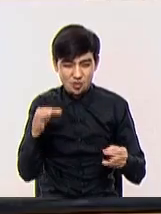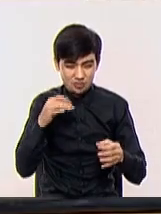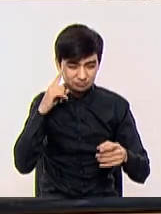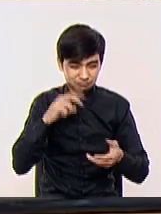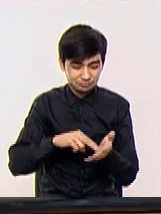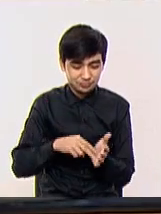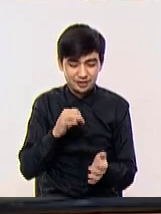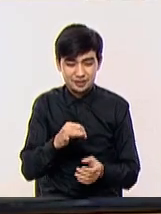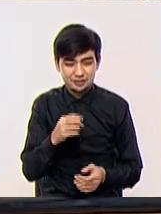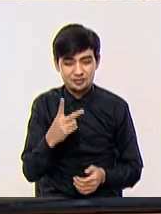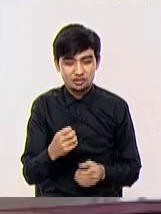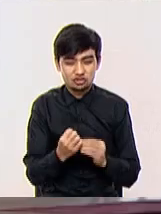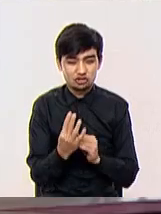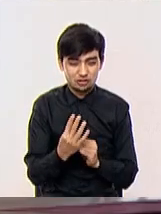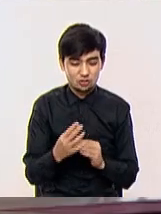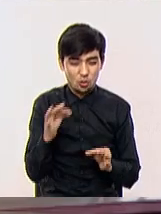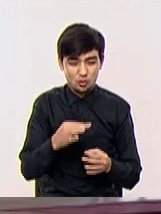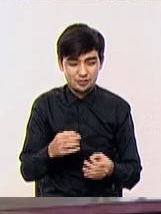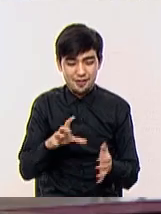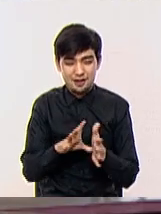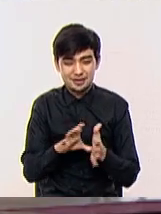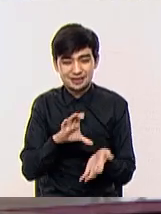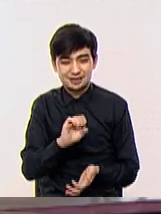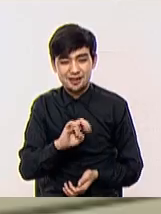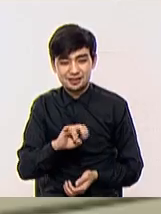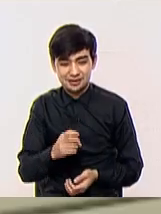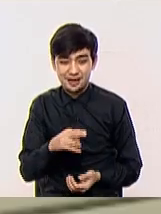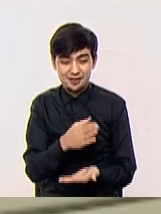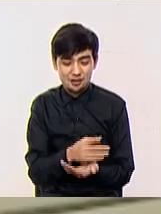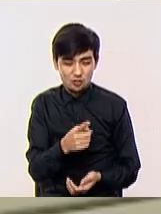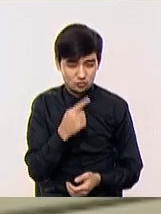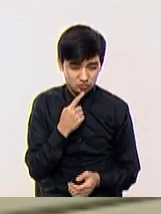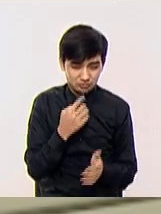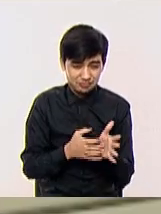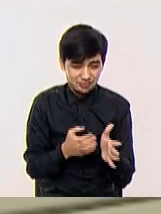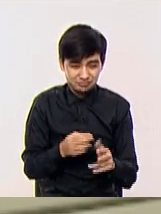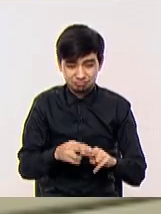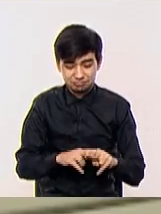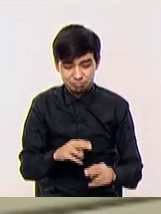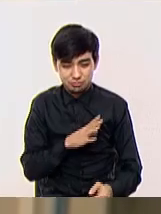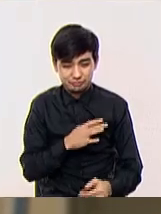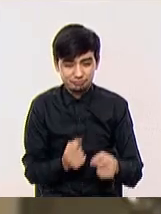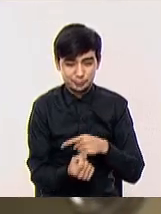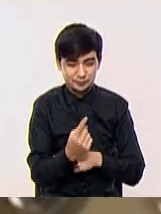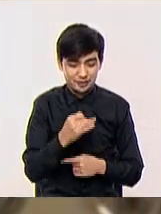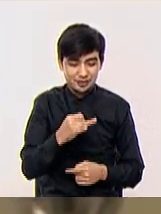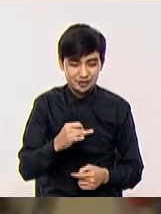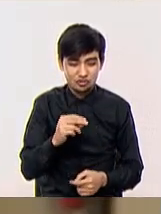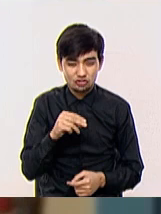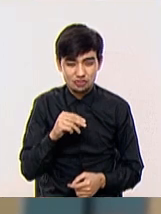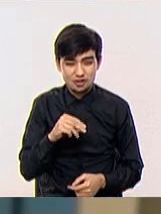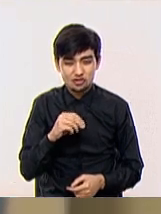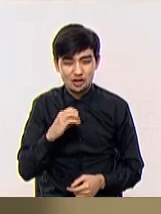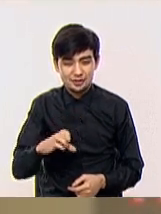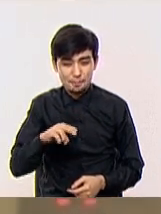которые вырабатывают 214 существующих электростанции с трудом хватает чтобы обеспечить потребность в часы пик наблюдается дефицит из-за